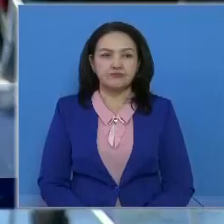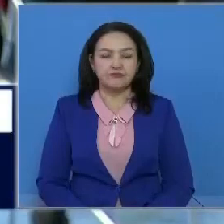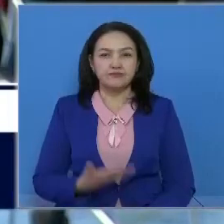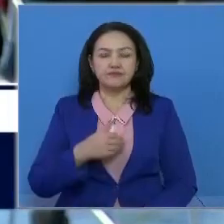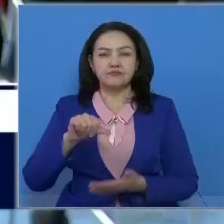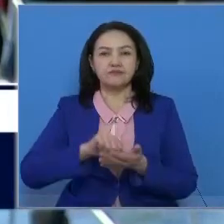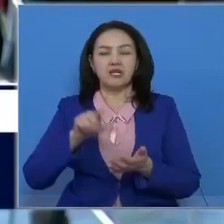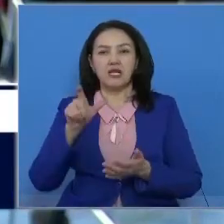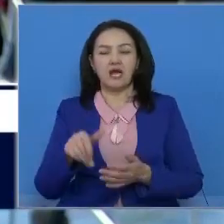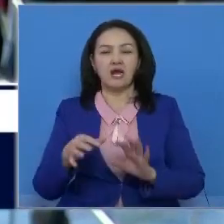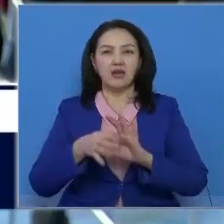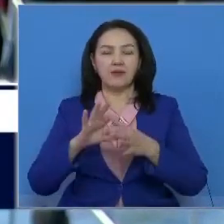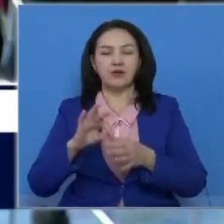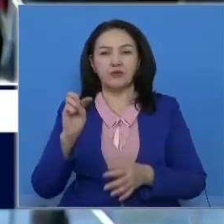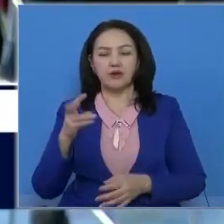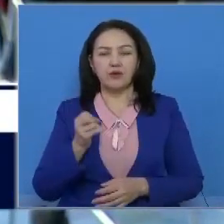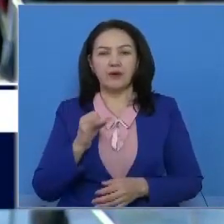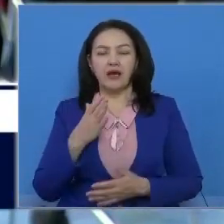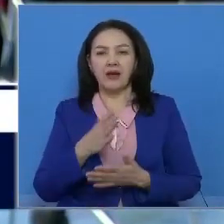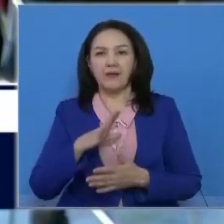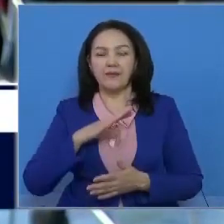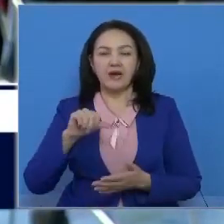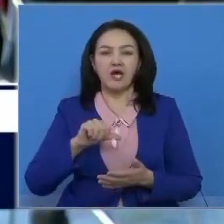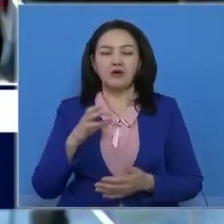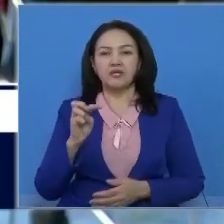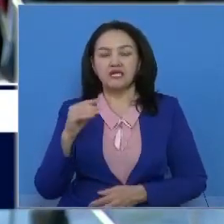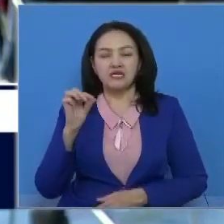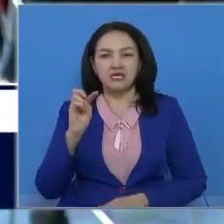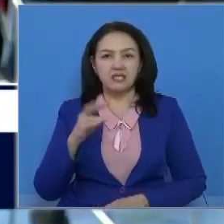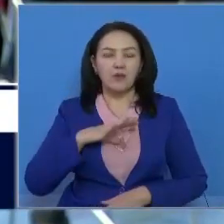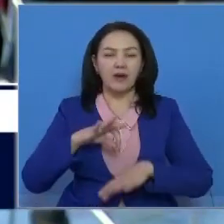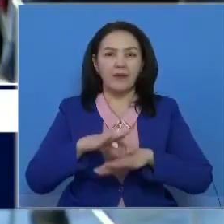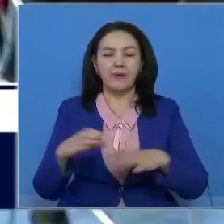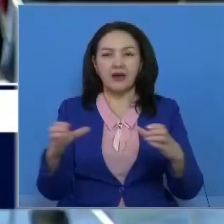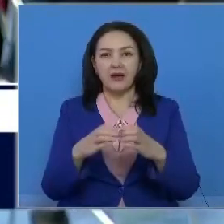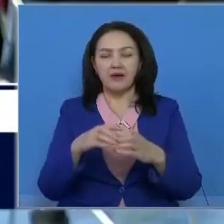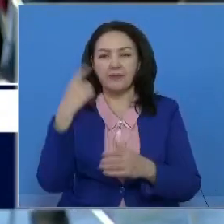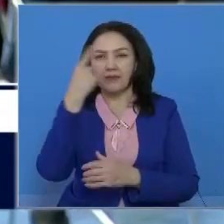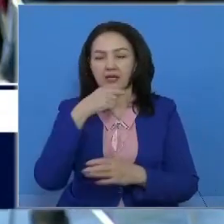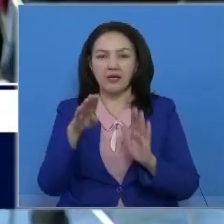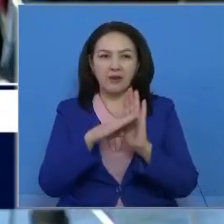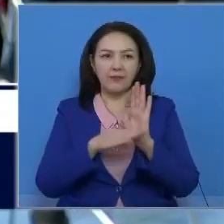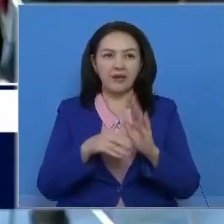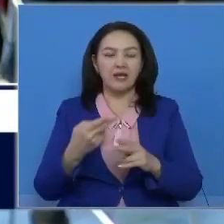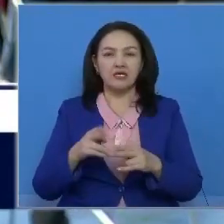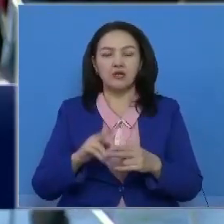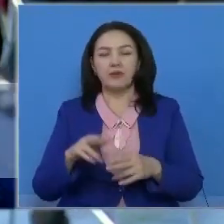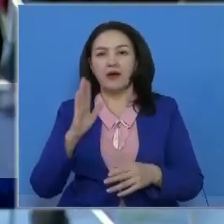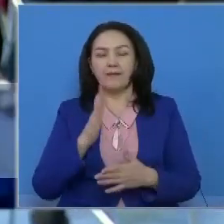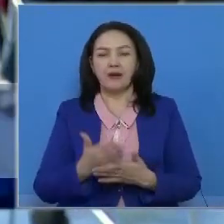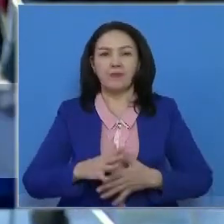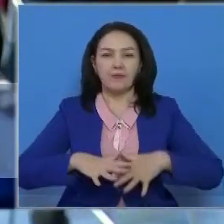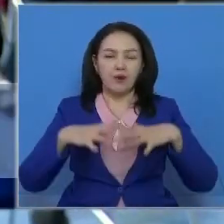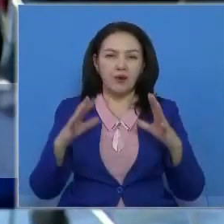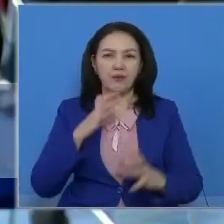Я участник Олимпиады в Токио. Последний раз участвовал в чемпионате Азии в Ташкенте. Он проходил в командной и в личной программах. Этот чемпионат имеет немалый